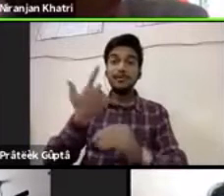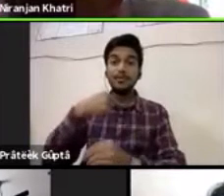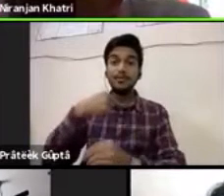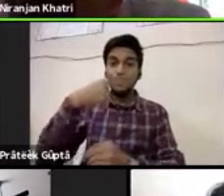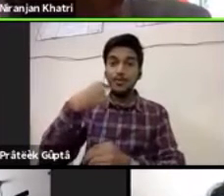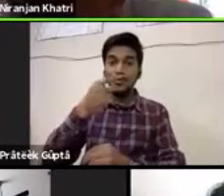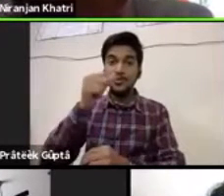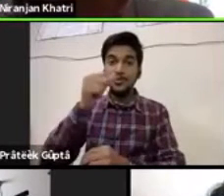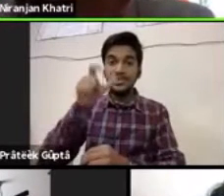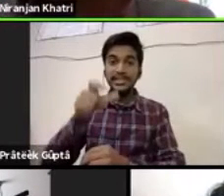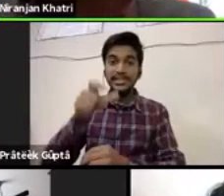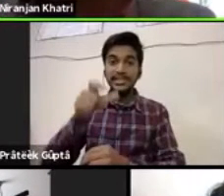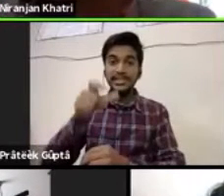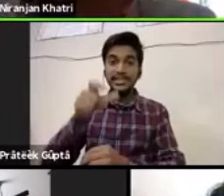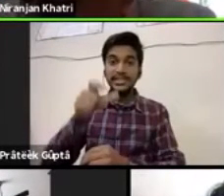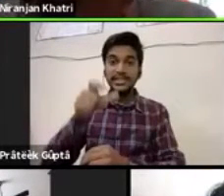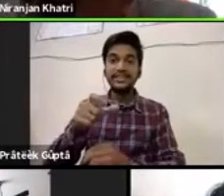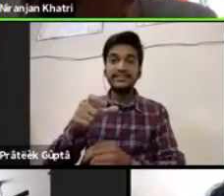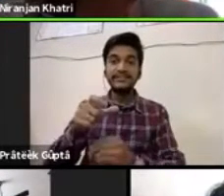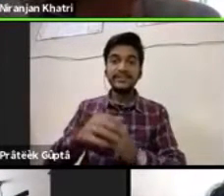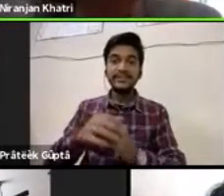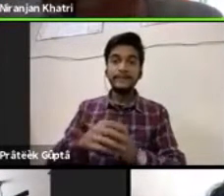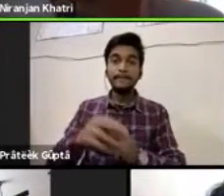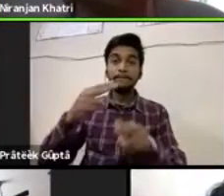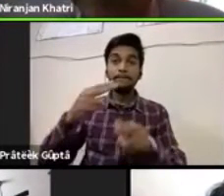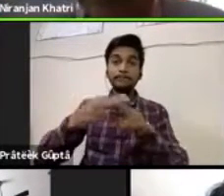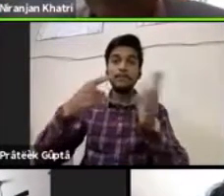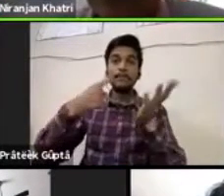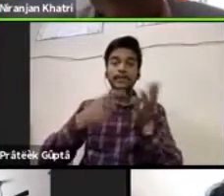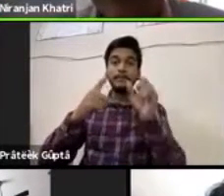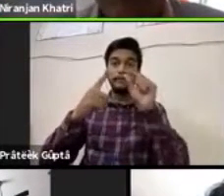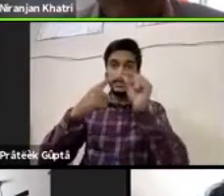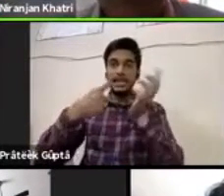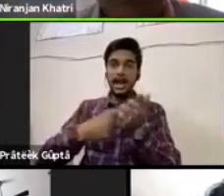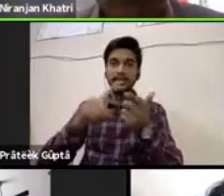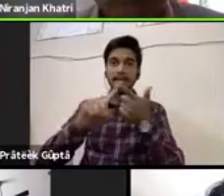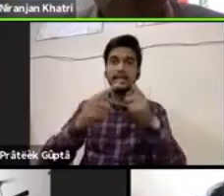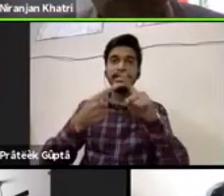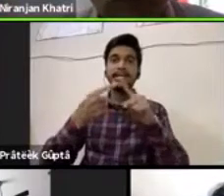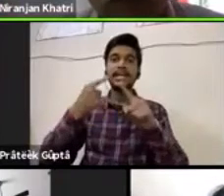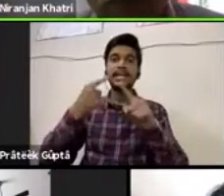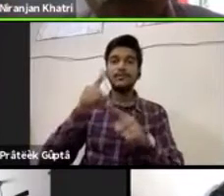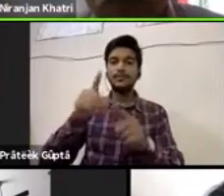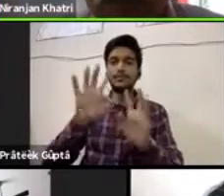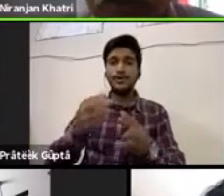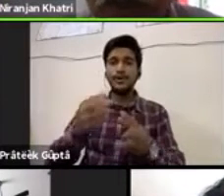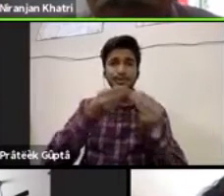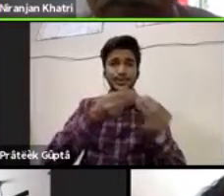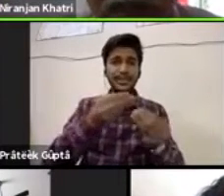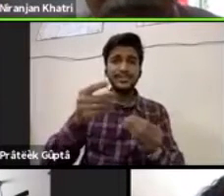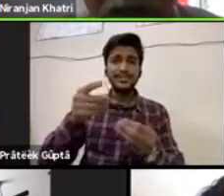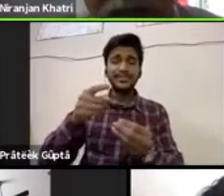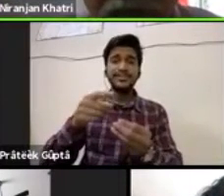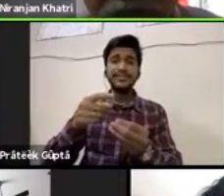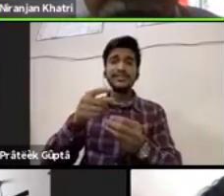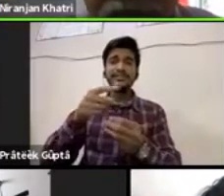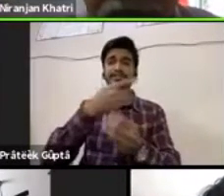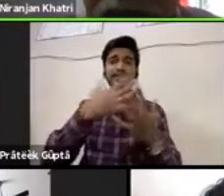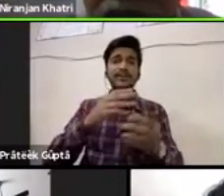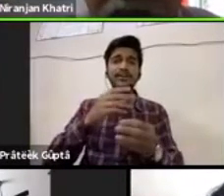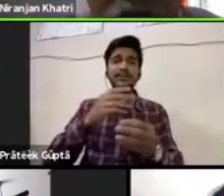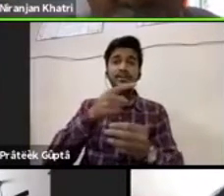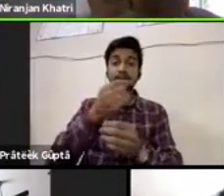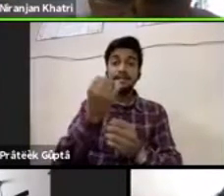पहली स्पीकर है प्रीति श्रीनिवासन, मैं उनसे रिक्वेस्ट करूंगा कि वो कुछ शब्द बोले। आपको 6 या 7 मिनट मिलेंगे